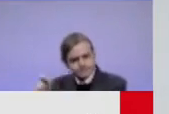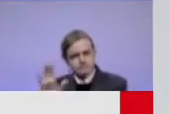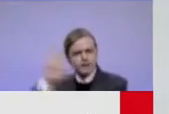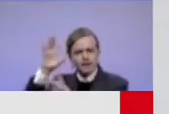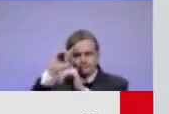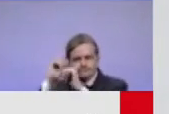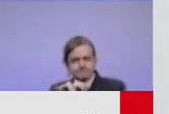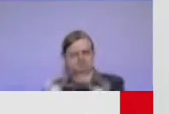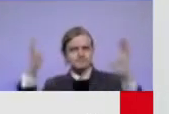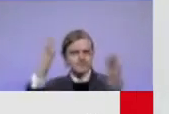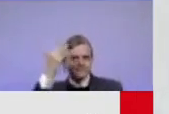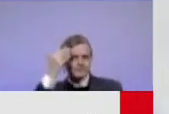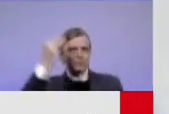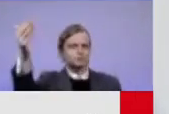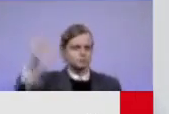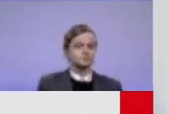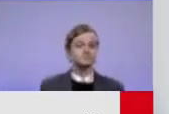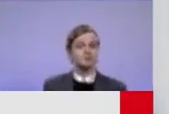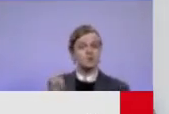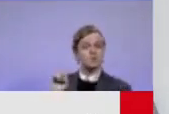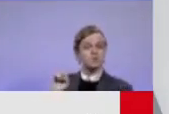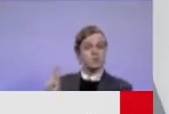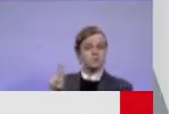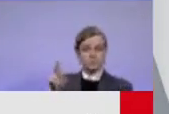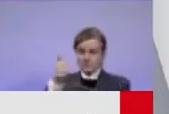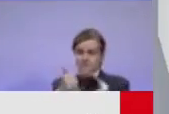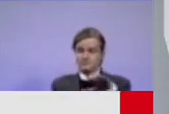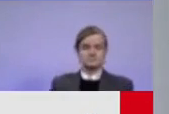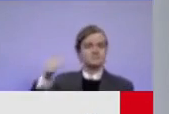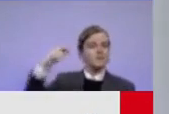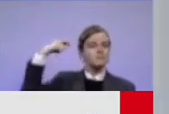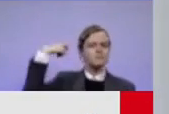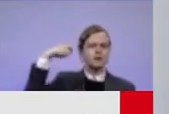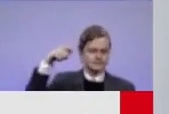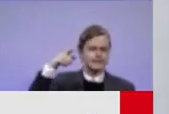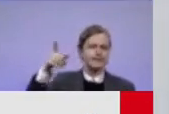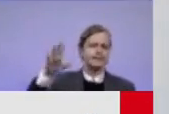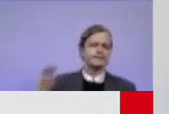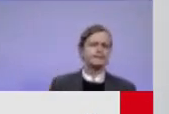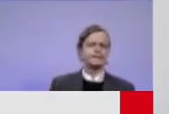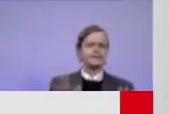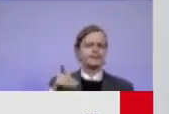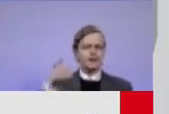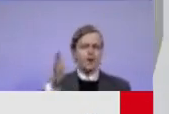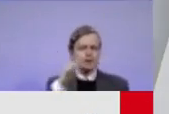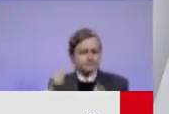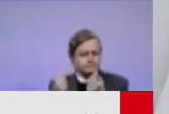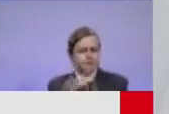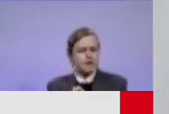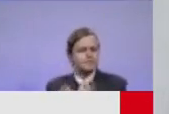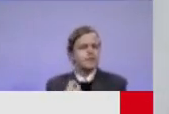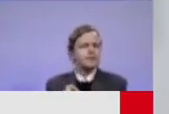și viziunea dumneaei. Europa este în mâini bune și va continua să fie protejată și